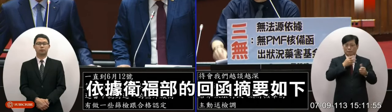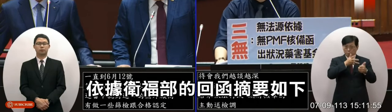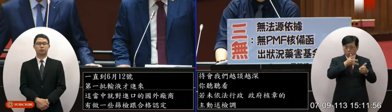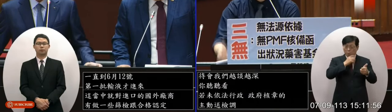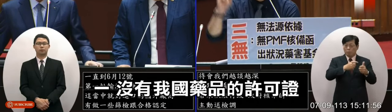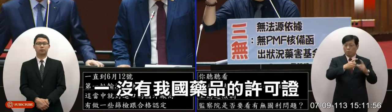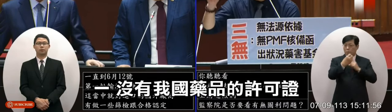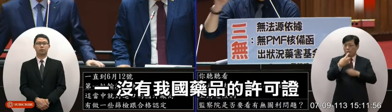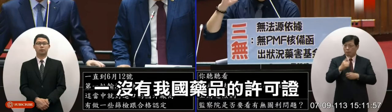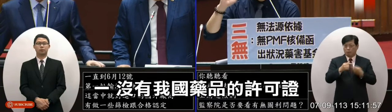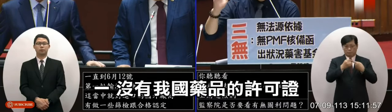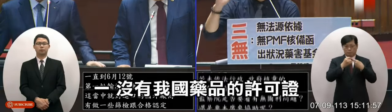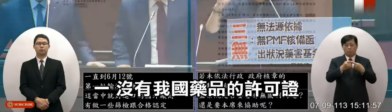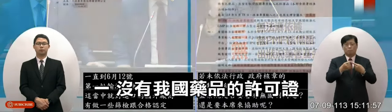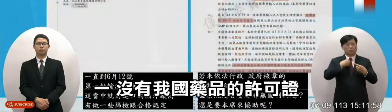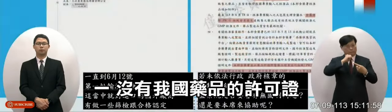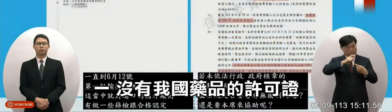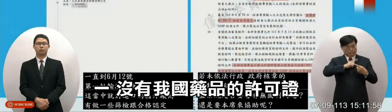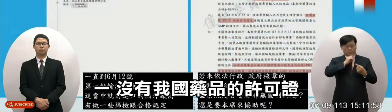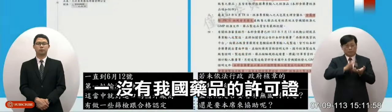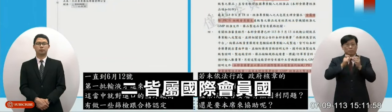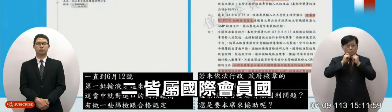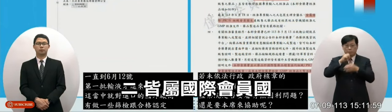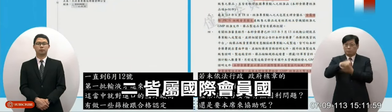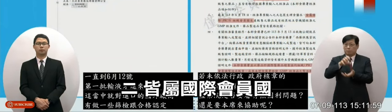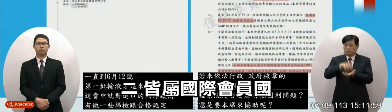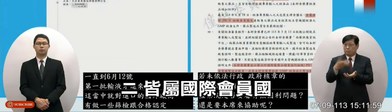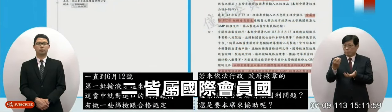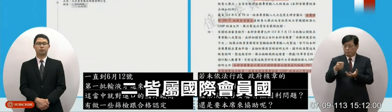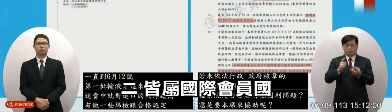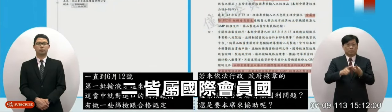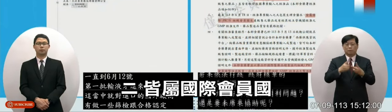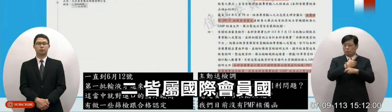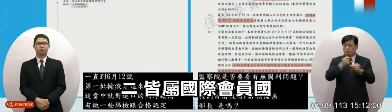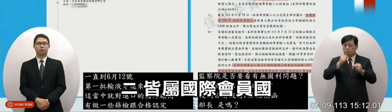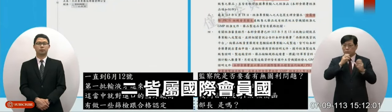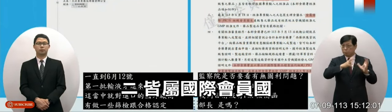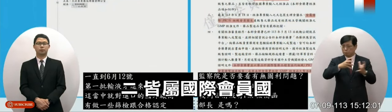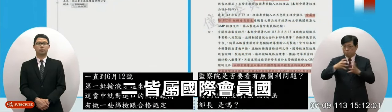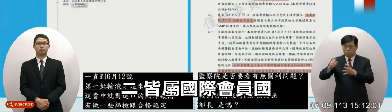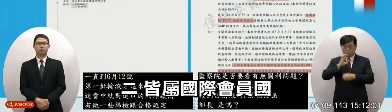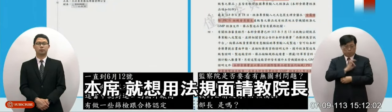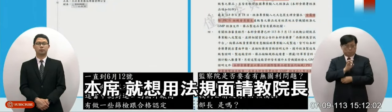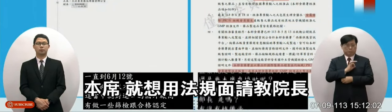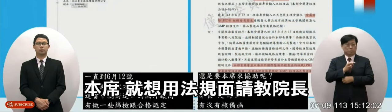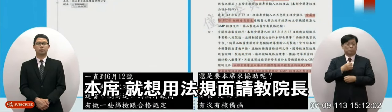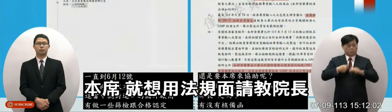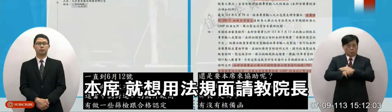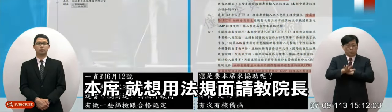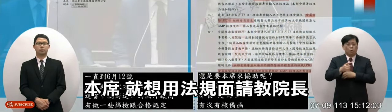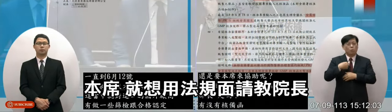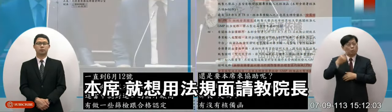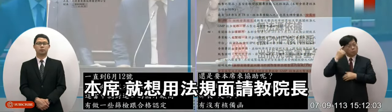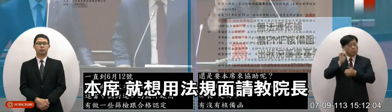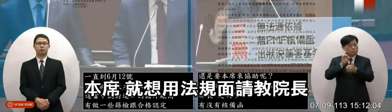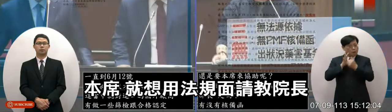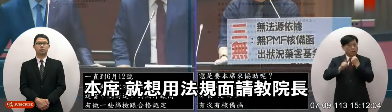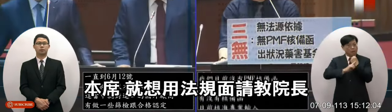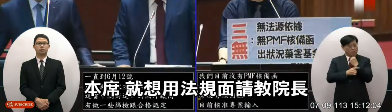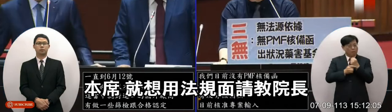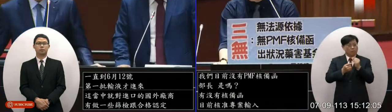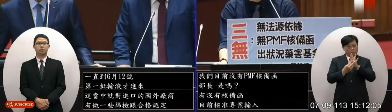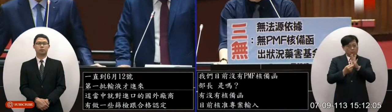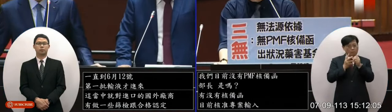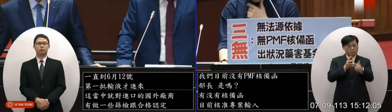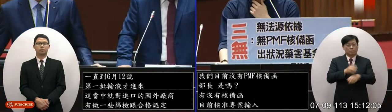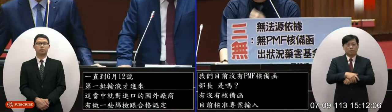要如下：一、没有我国药品的许可证；二、皆属国际会员国。本席就想用法规面请教